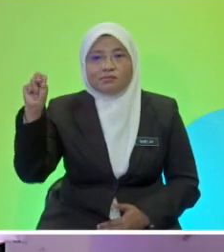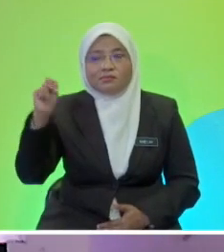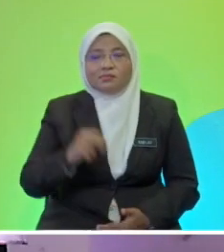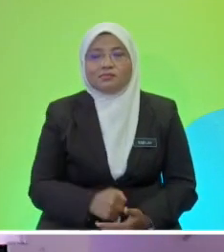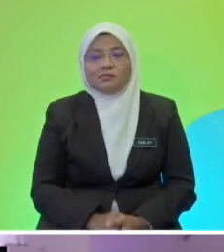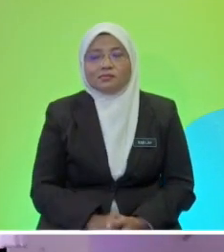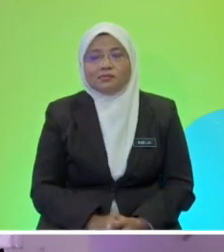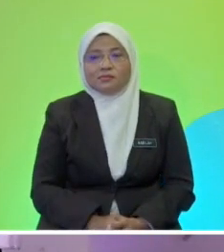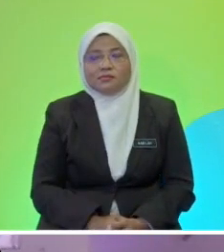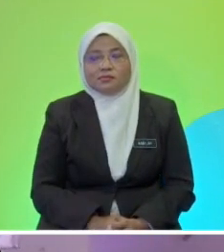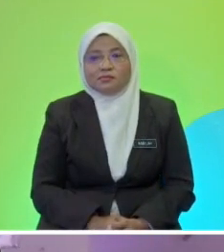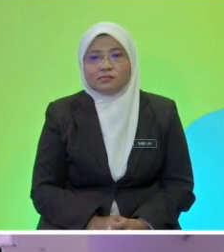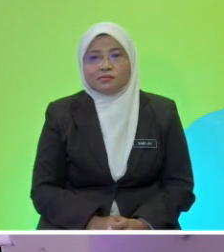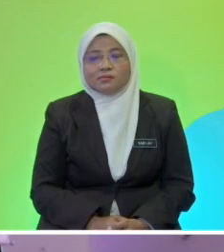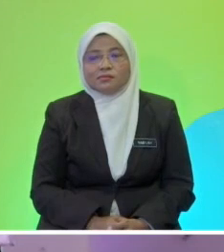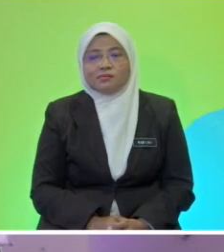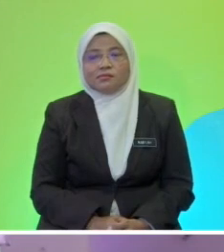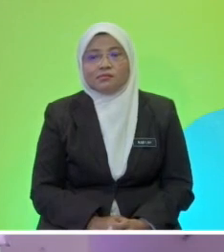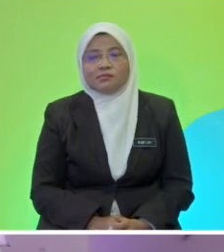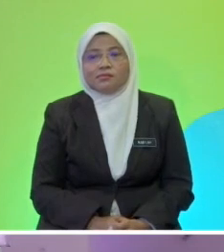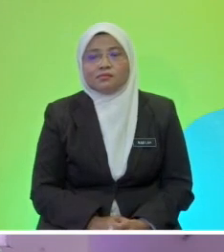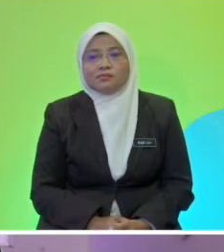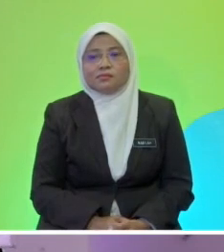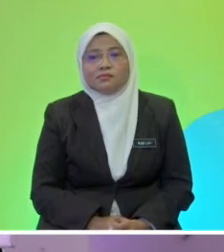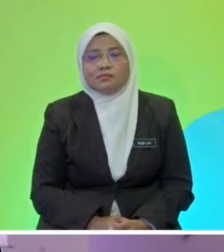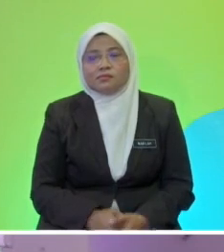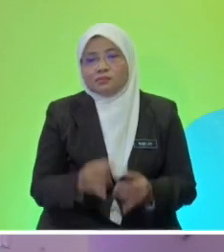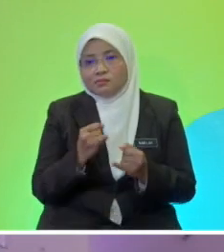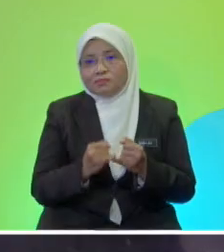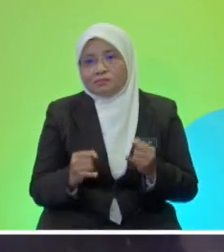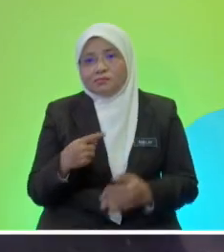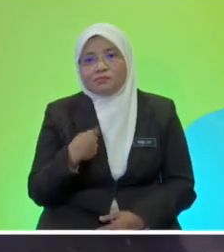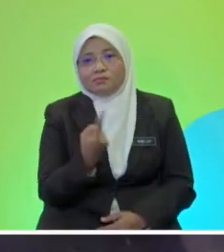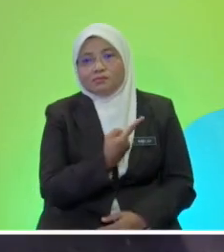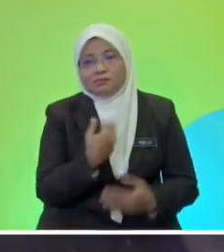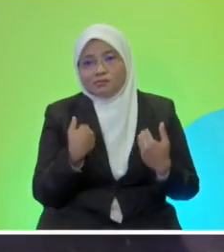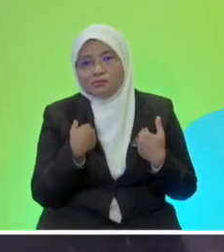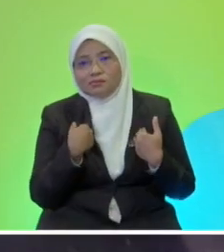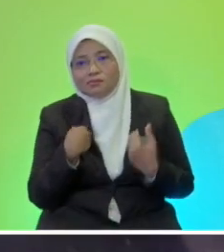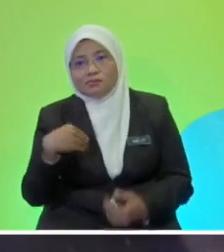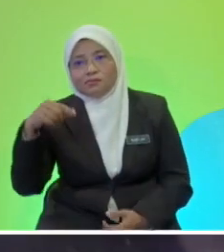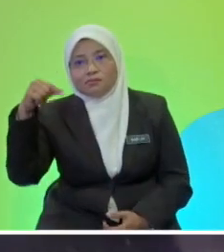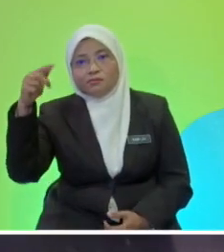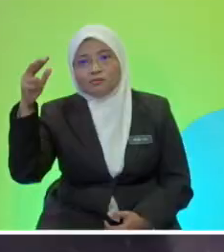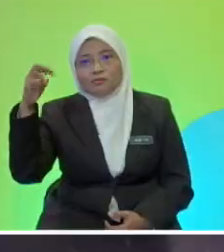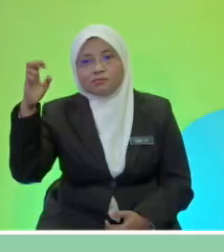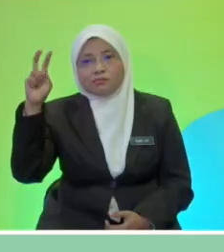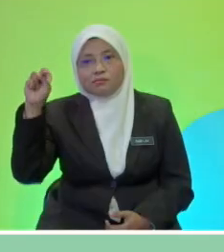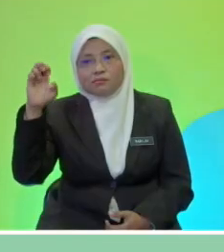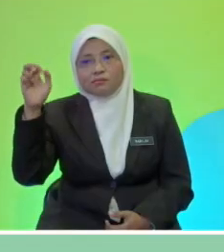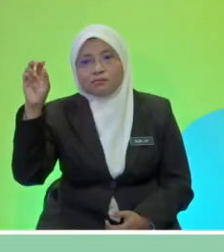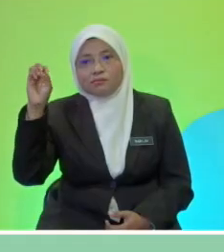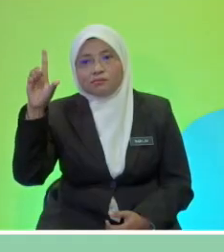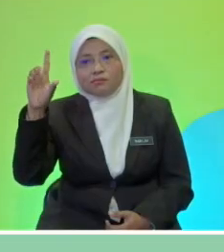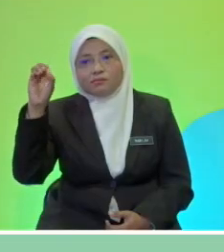untuk membantu titik oke dan yang terakhir kita pastinya kita tahu yaitu